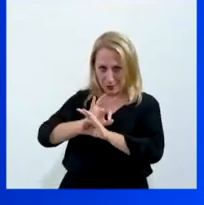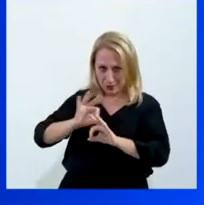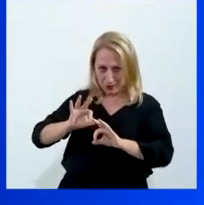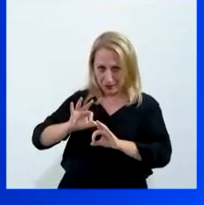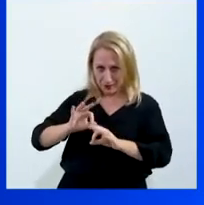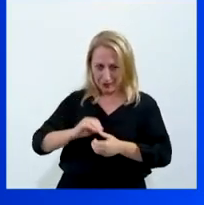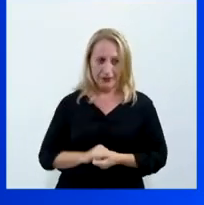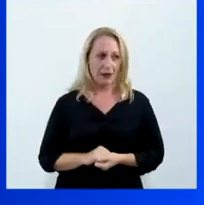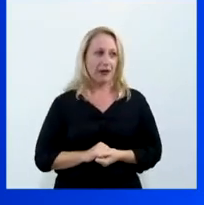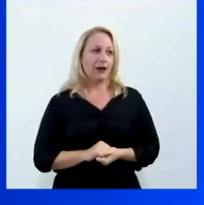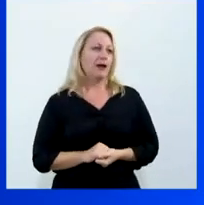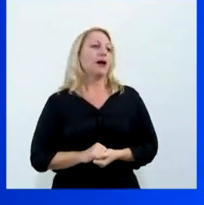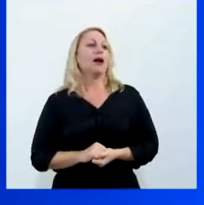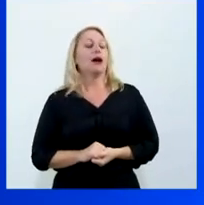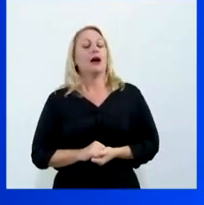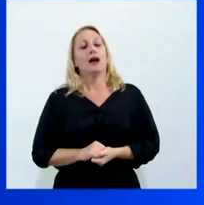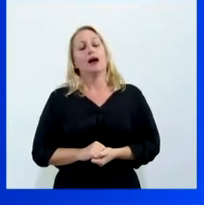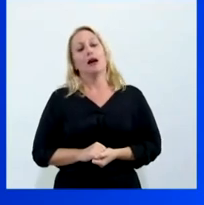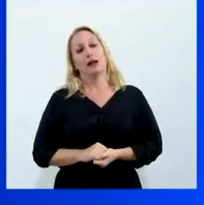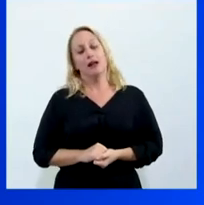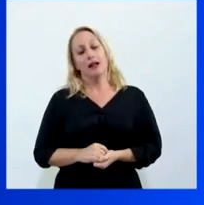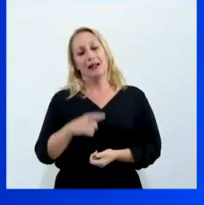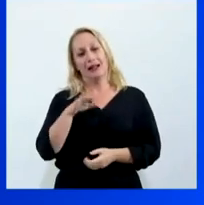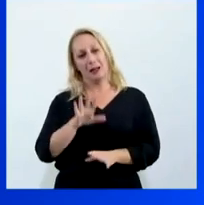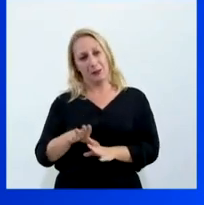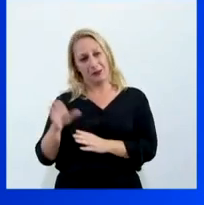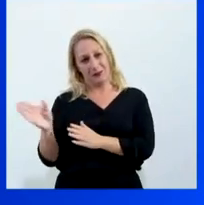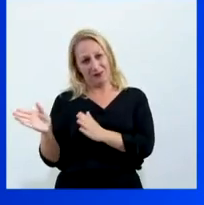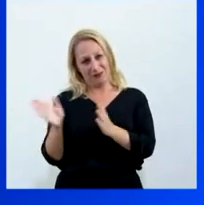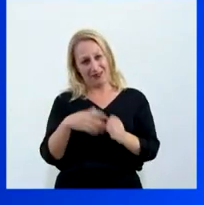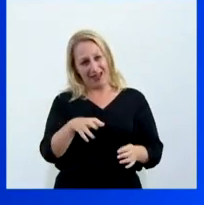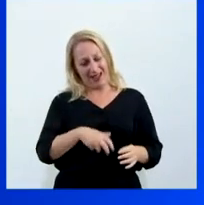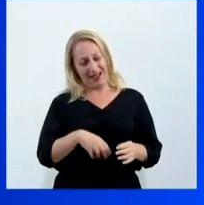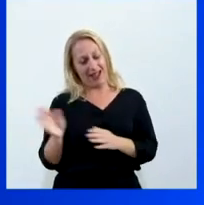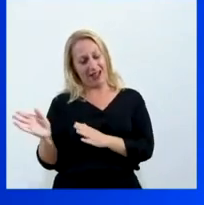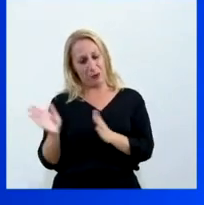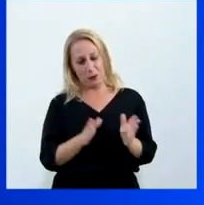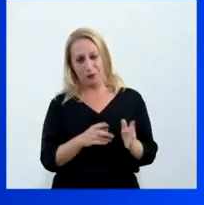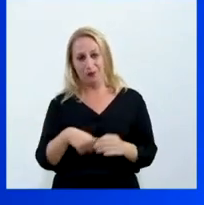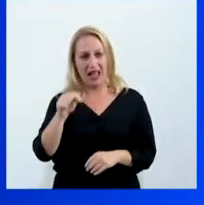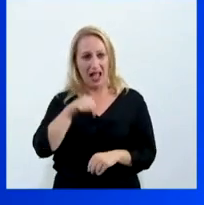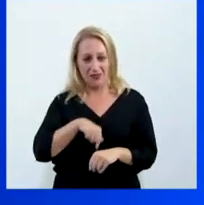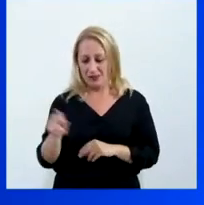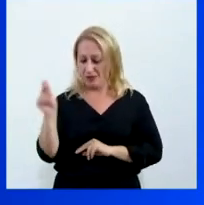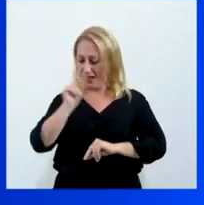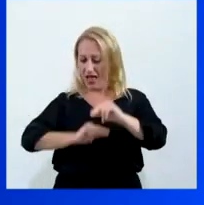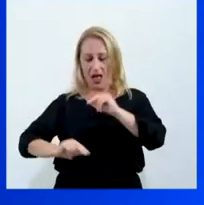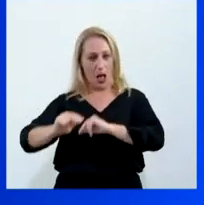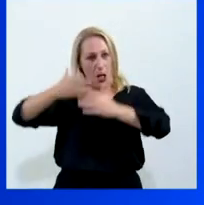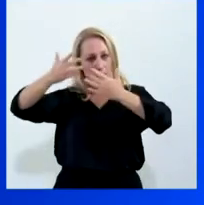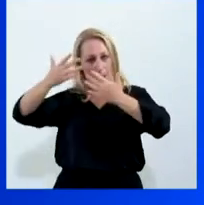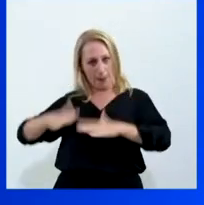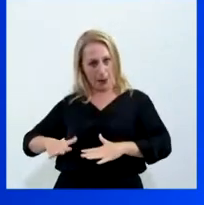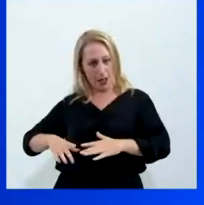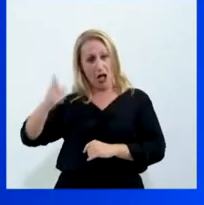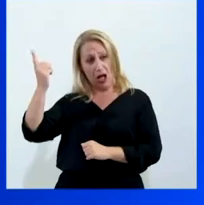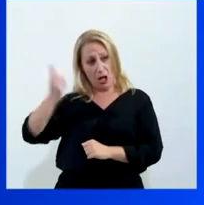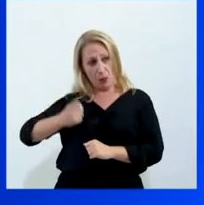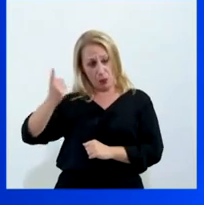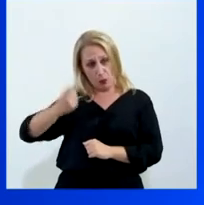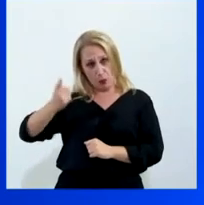Κοιτάξτε, έχω εκλεγεί, να σας αφήσουμε λίγο τα αστεία στην άκρη, έχω εκλεγεί με ένα υψηλό